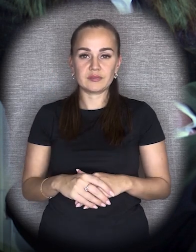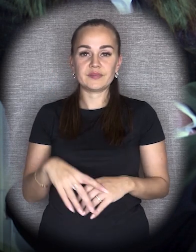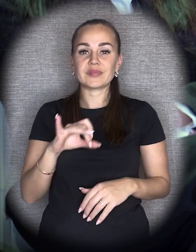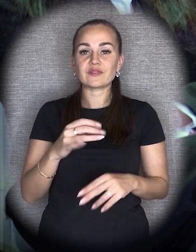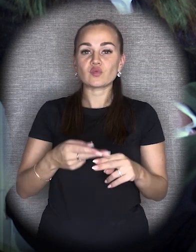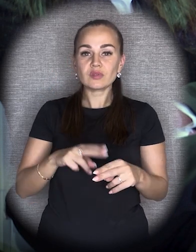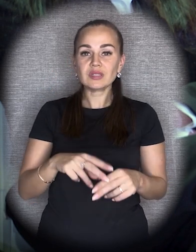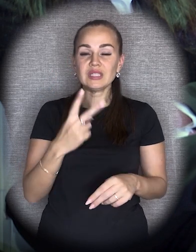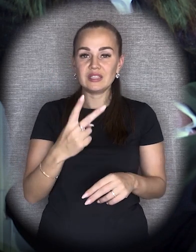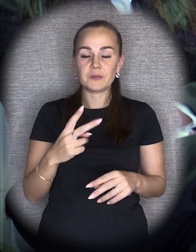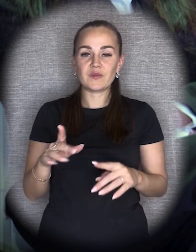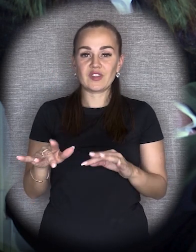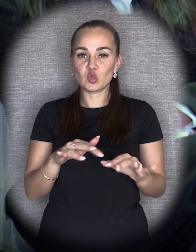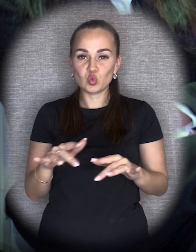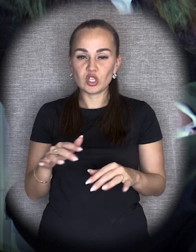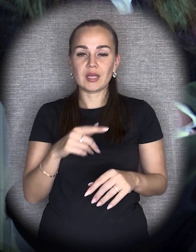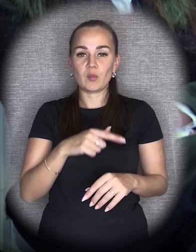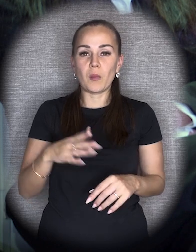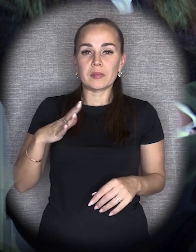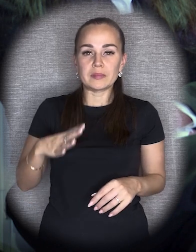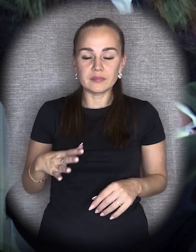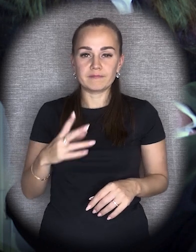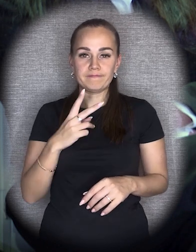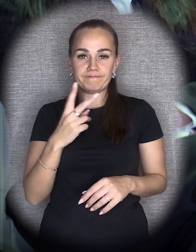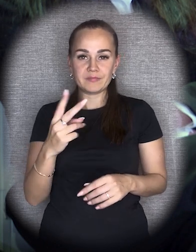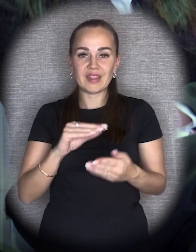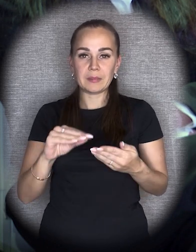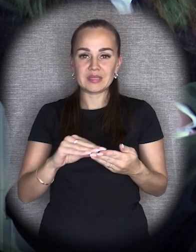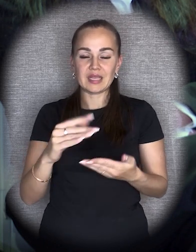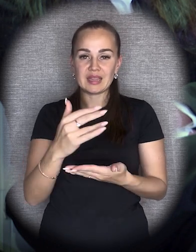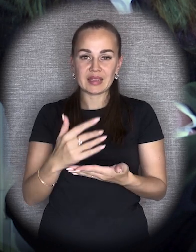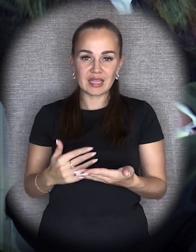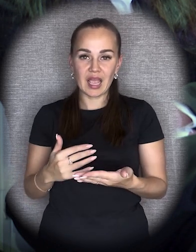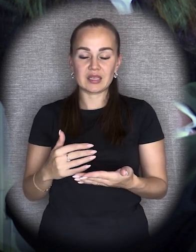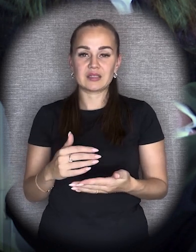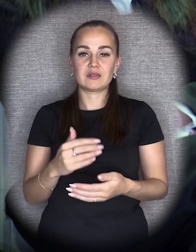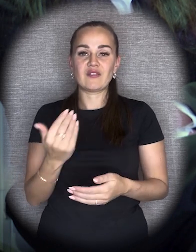вот эти два сюжета мне пришлось написать как бы тексты в стилистике того, как писали